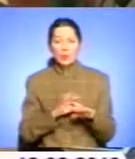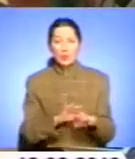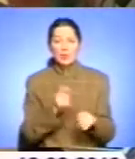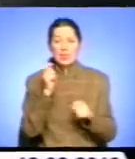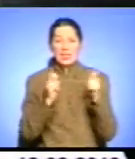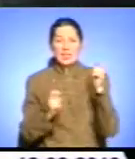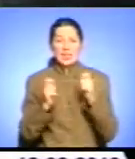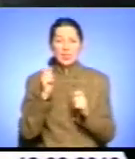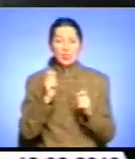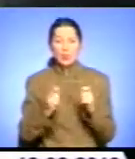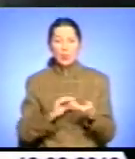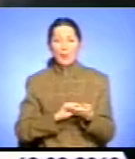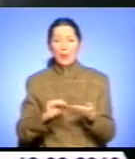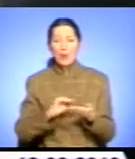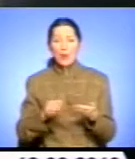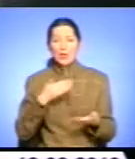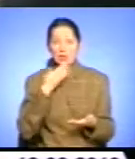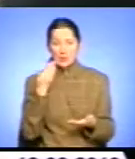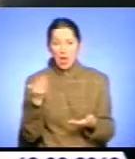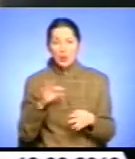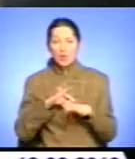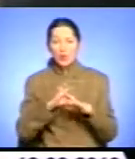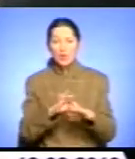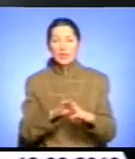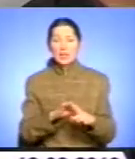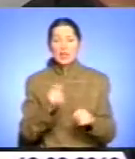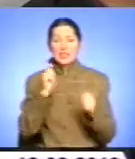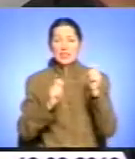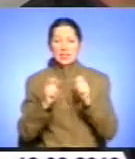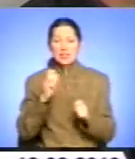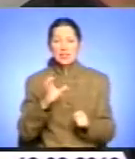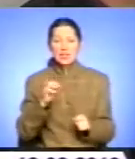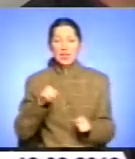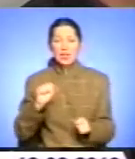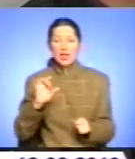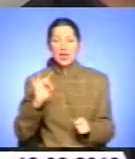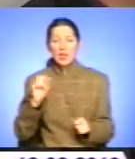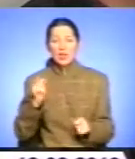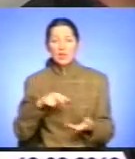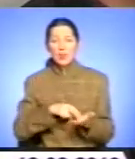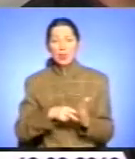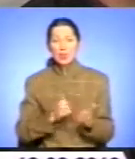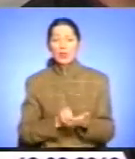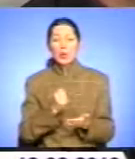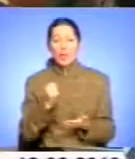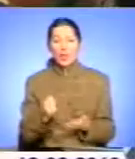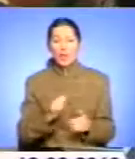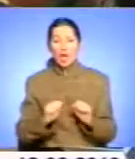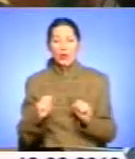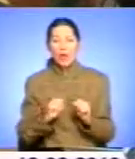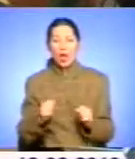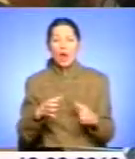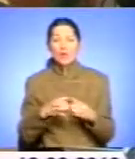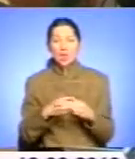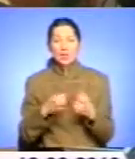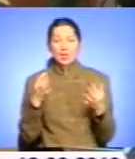провести сесію. Письмовий запит на проведення сесії Сергій Тарашевський планує направити до керівника фракції «Свобода» в обласній